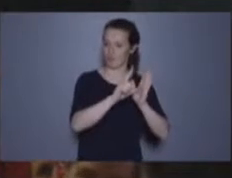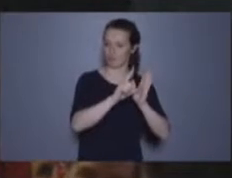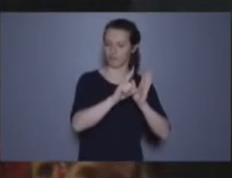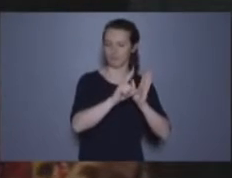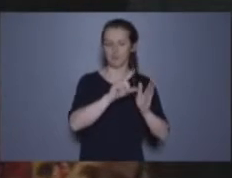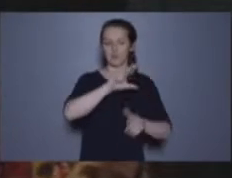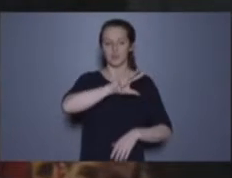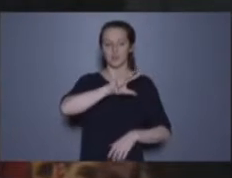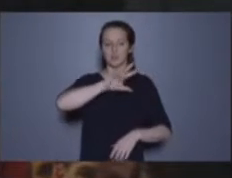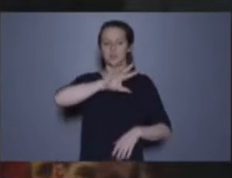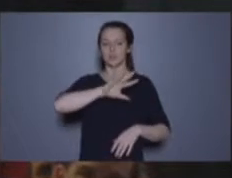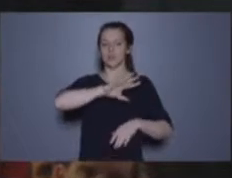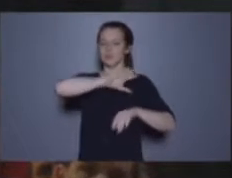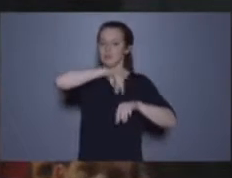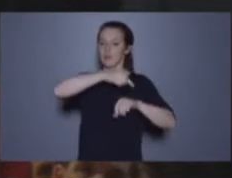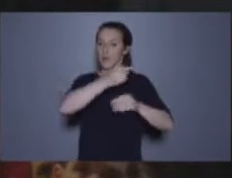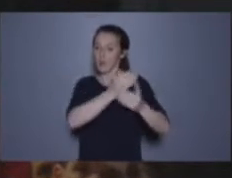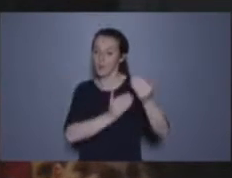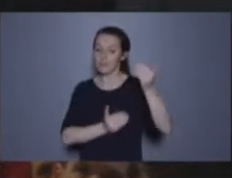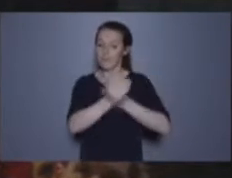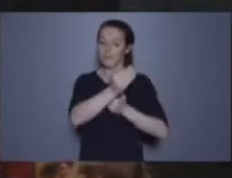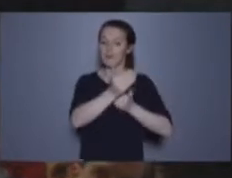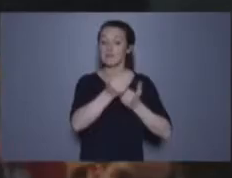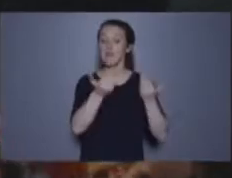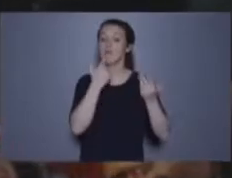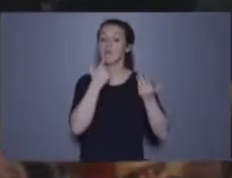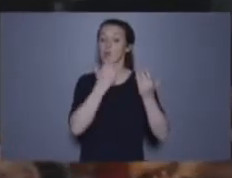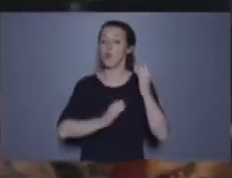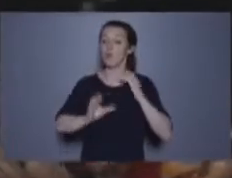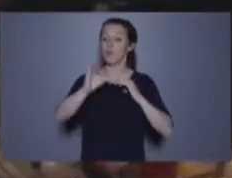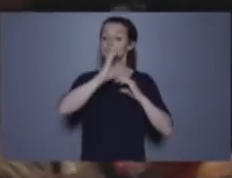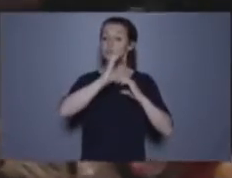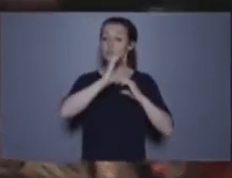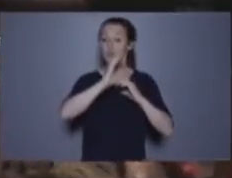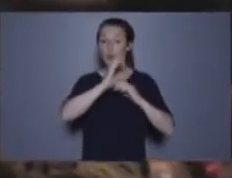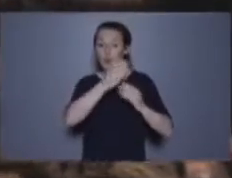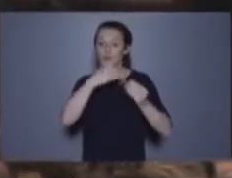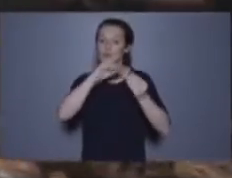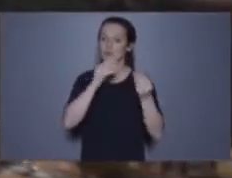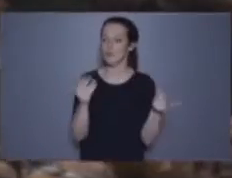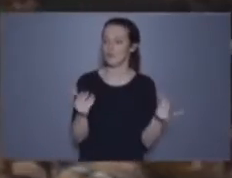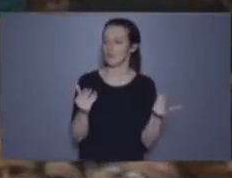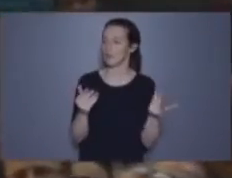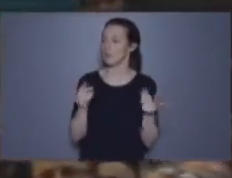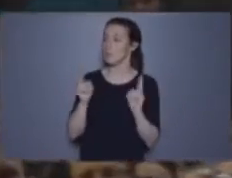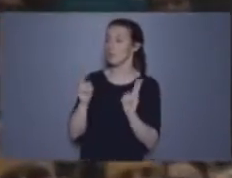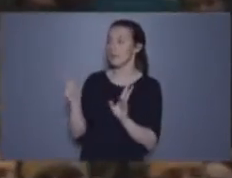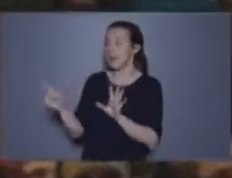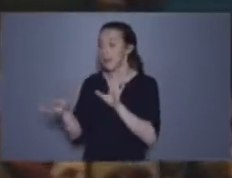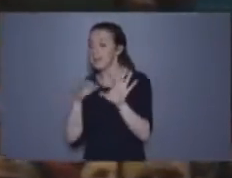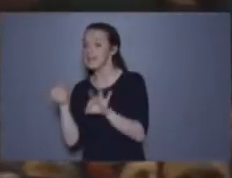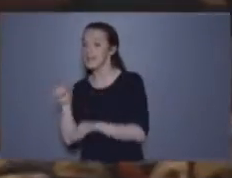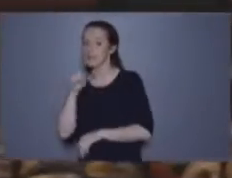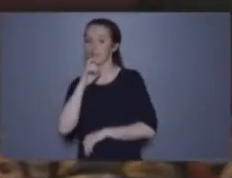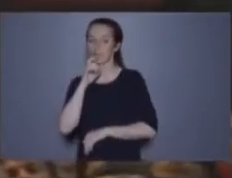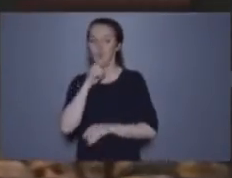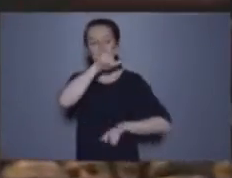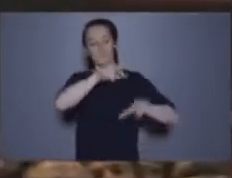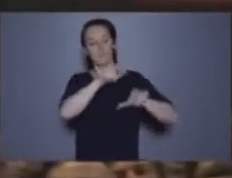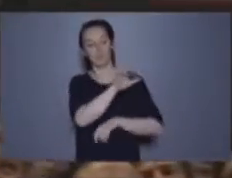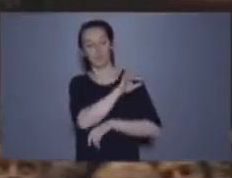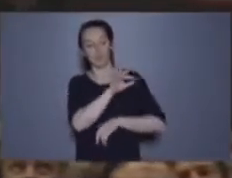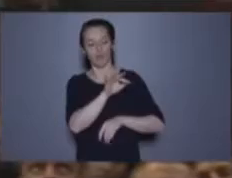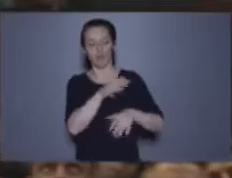de 35 heures, la suite, ça s'appelle des heures supplémentaires. Il lui reste donc à découvrir que les Français travaillent en réalité, en